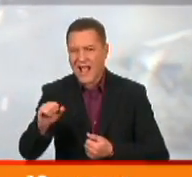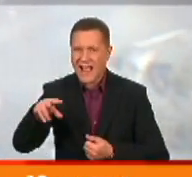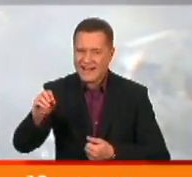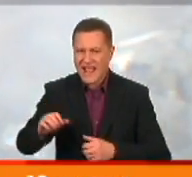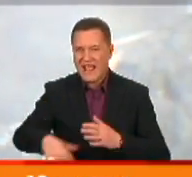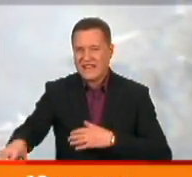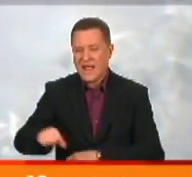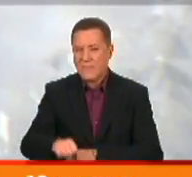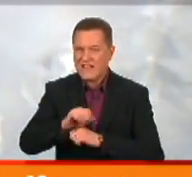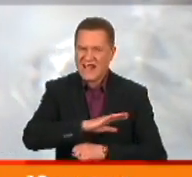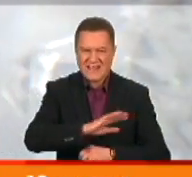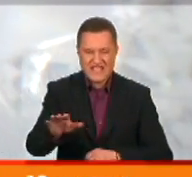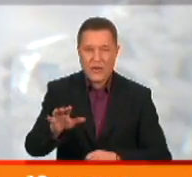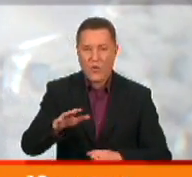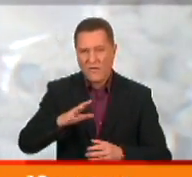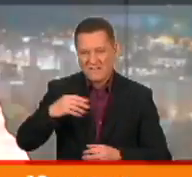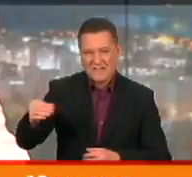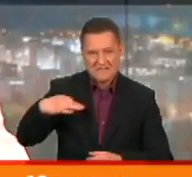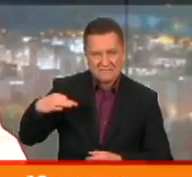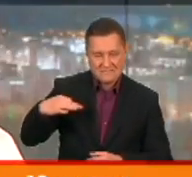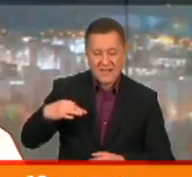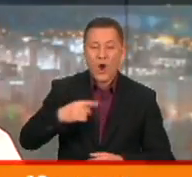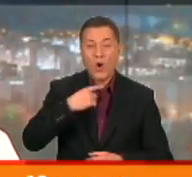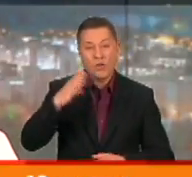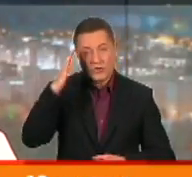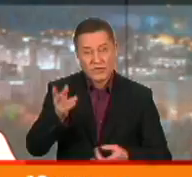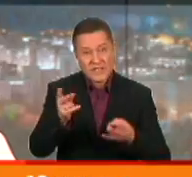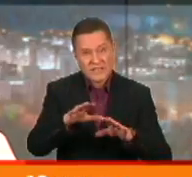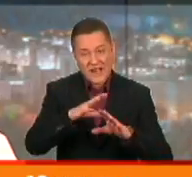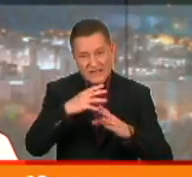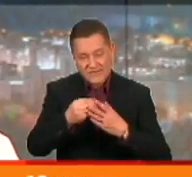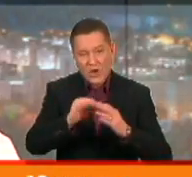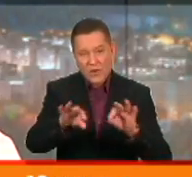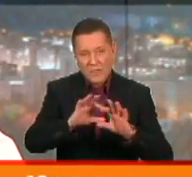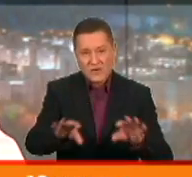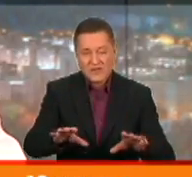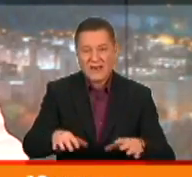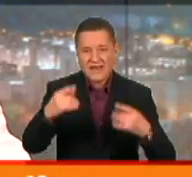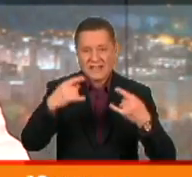на Майдани – ні, у всіх хата з краю. Голосуйте та залишайте свої коментарі у мобільному